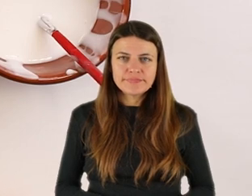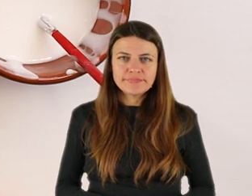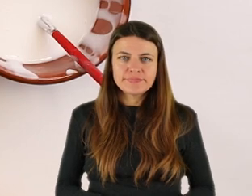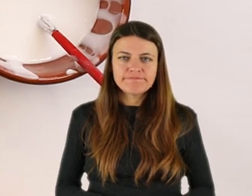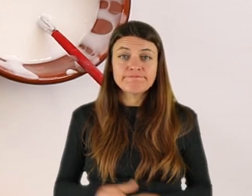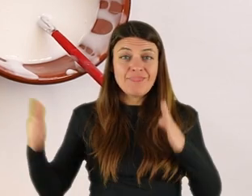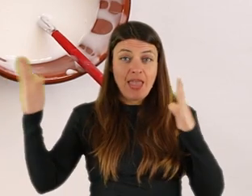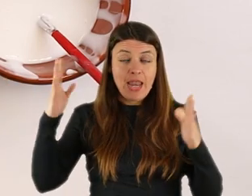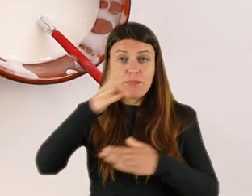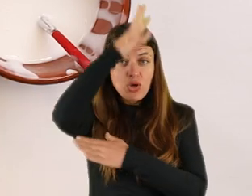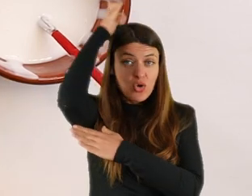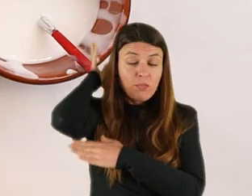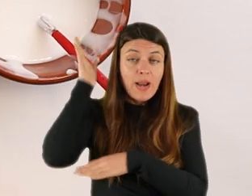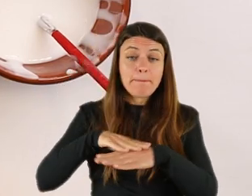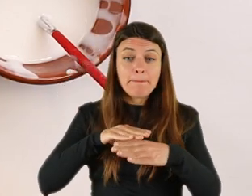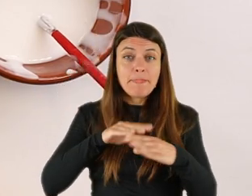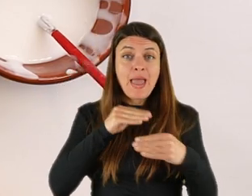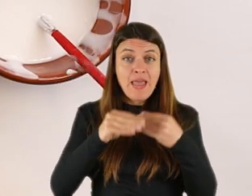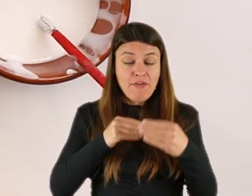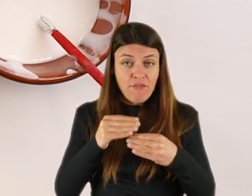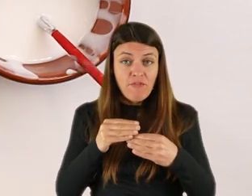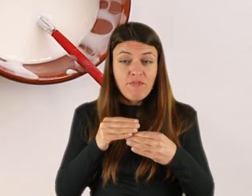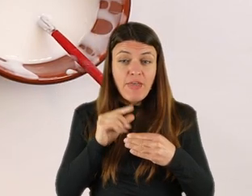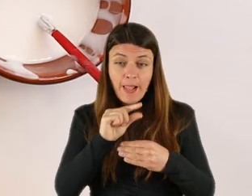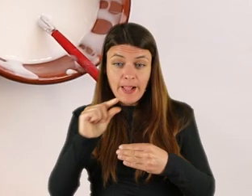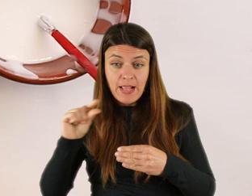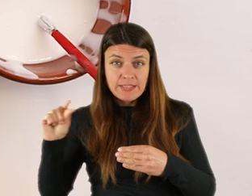En època romana, per fer les tesseles, el que feien era